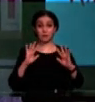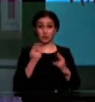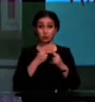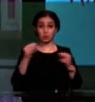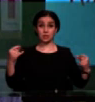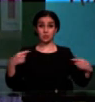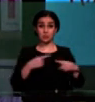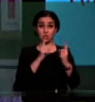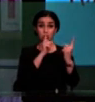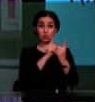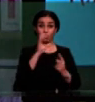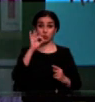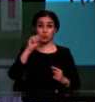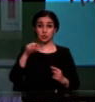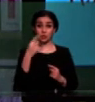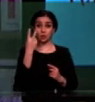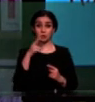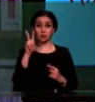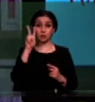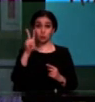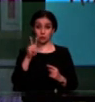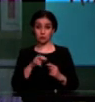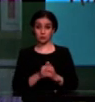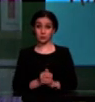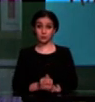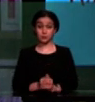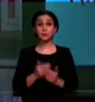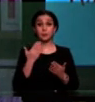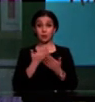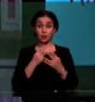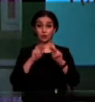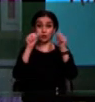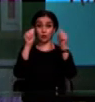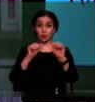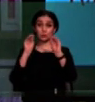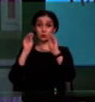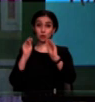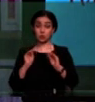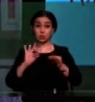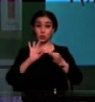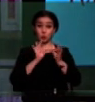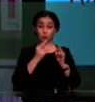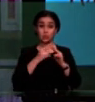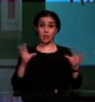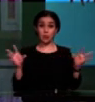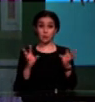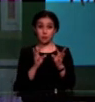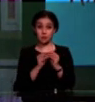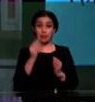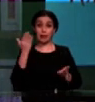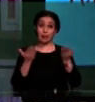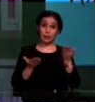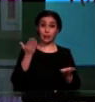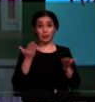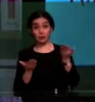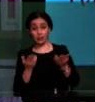их пересечения 0,22. По формуле сложения вероятностей объединение, когда